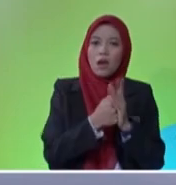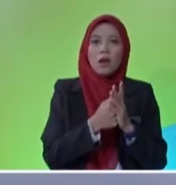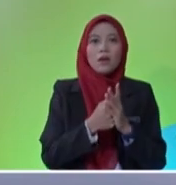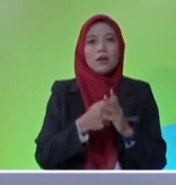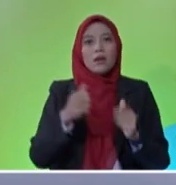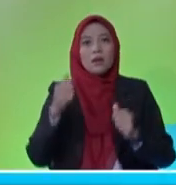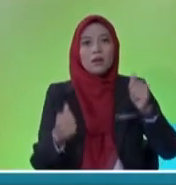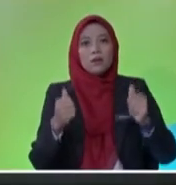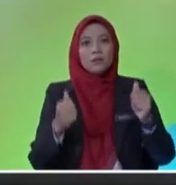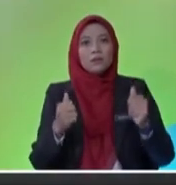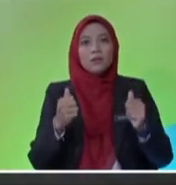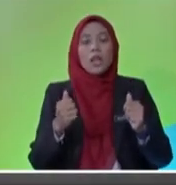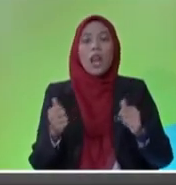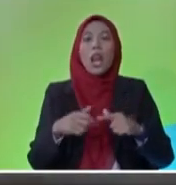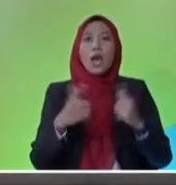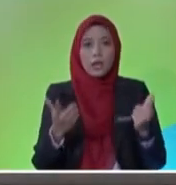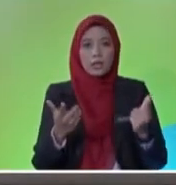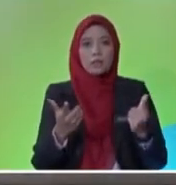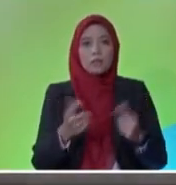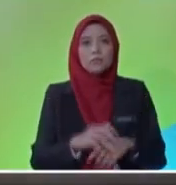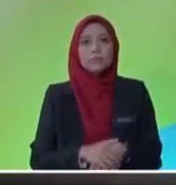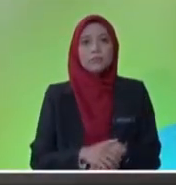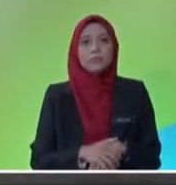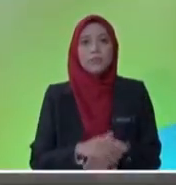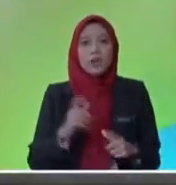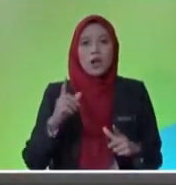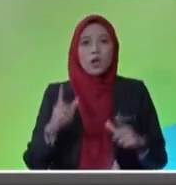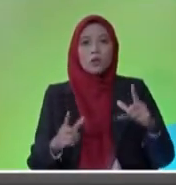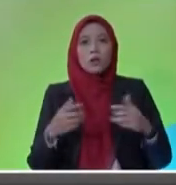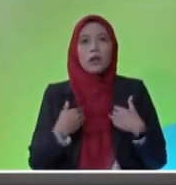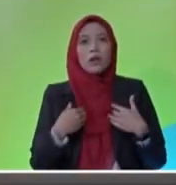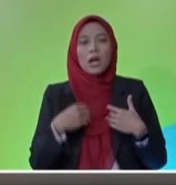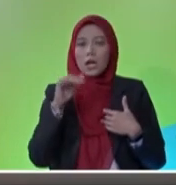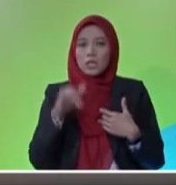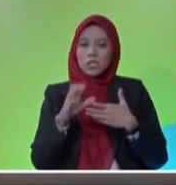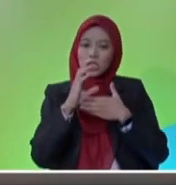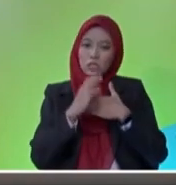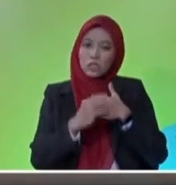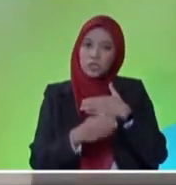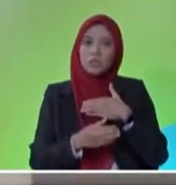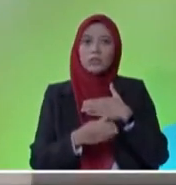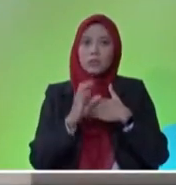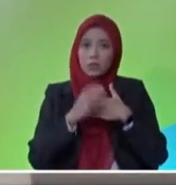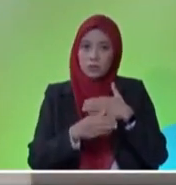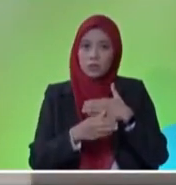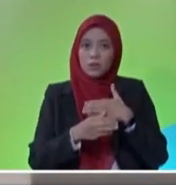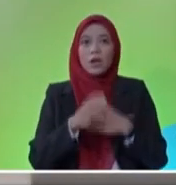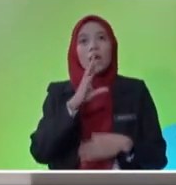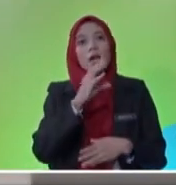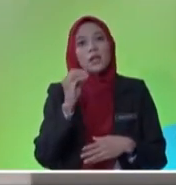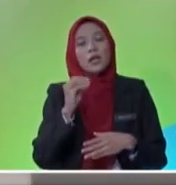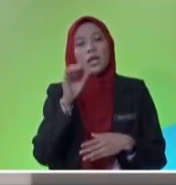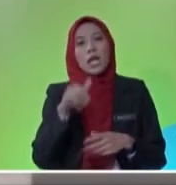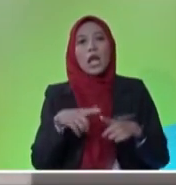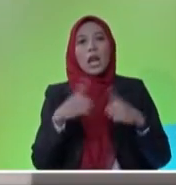lain pemandu Lori mengalami kecederaan ringan pada lengan kanan dan dahi mereka pemandu dan penumpang kendaraan lain